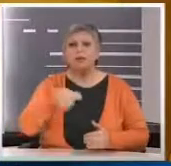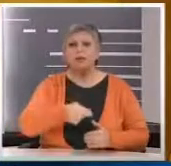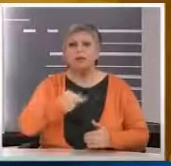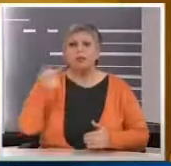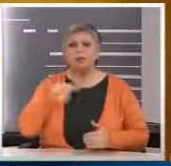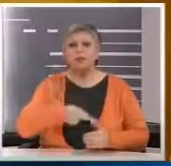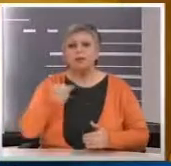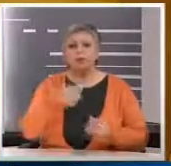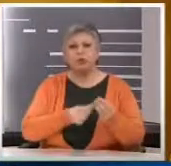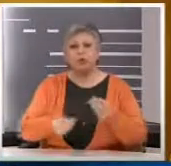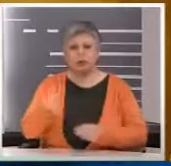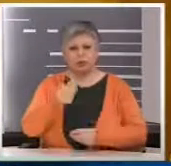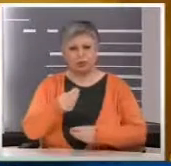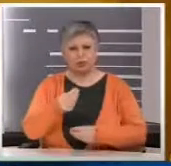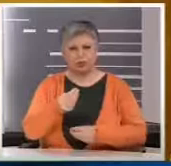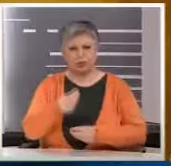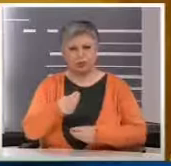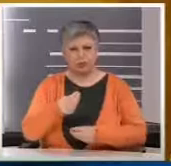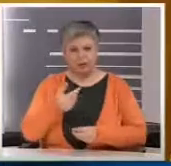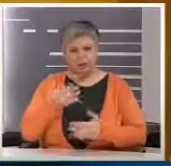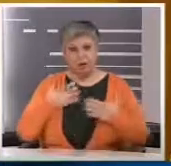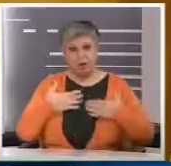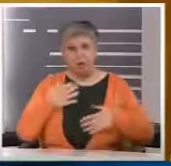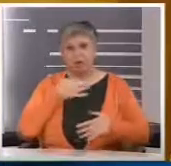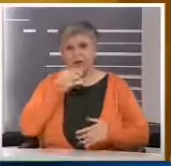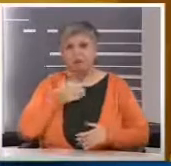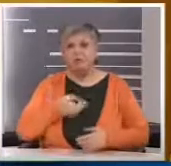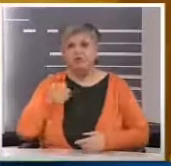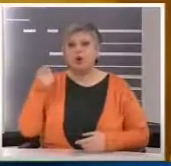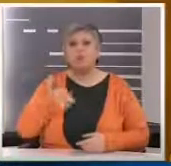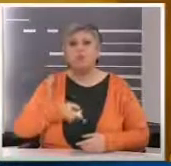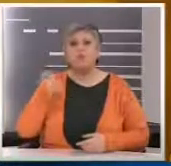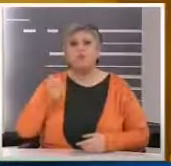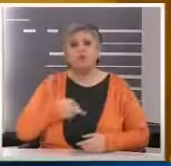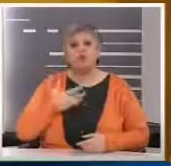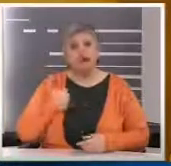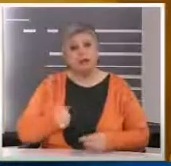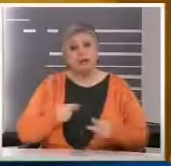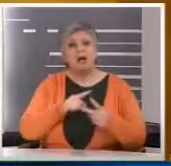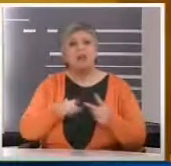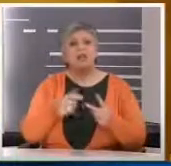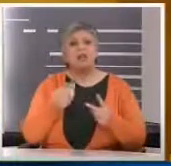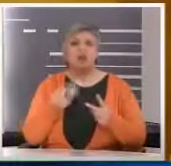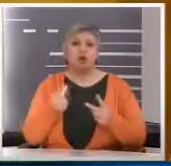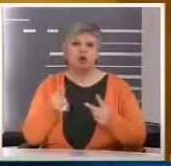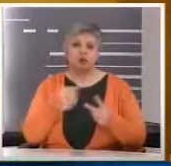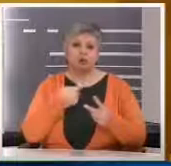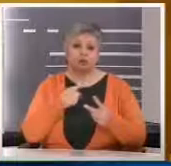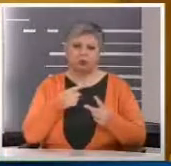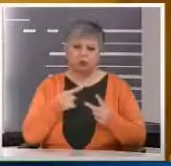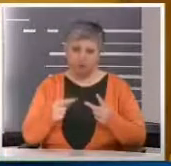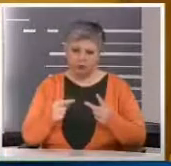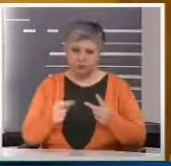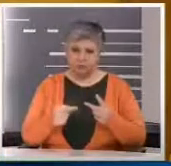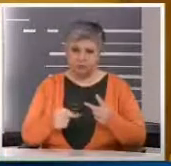τι ακριβώς γίνεται με τη συμμετοχή των ασφαλισμένων. Η συμμετοχή των ασφαλισμένων προσδιορίζεται με δύο τρόπους. Ο ένας τρόπος είναι